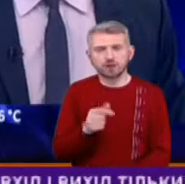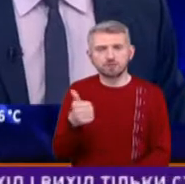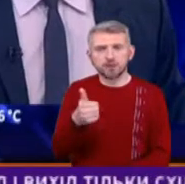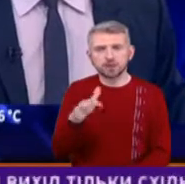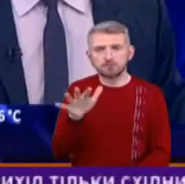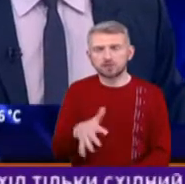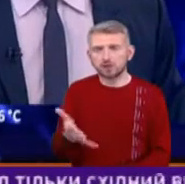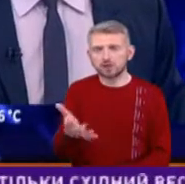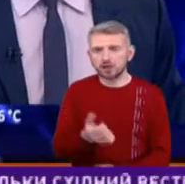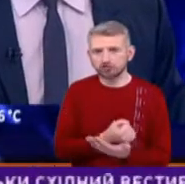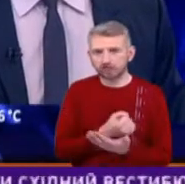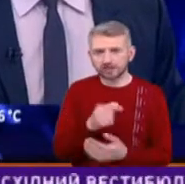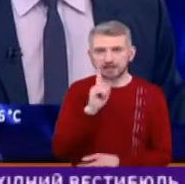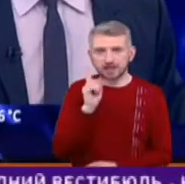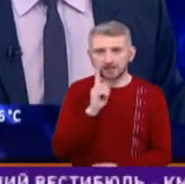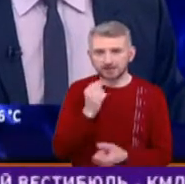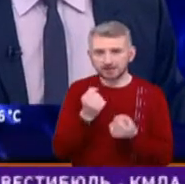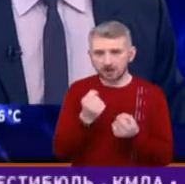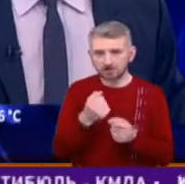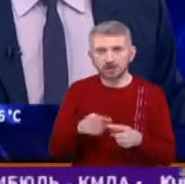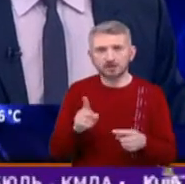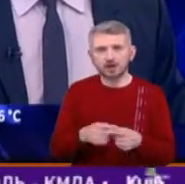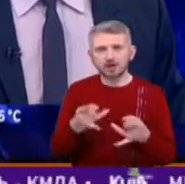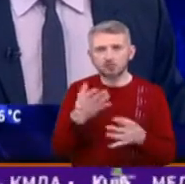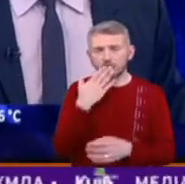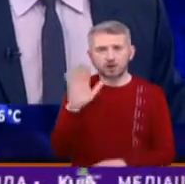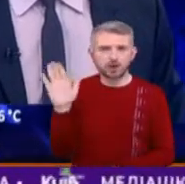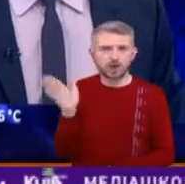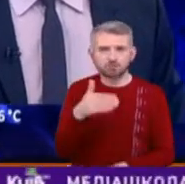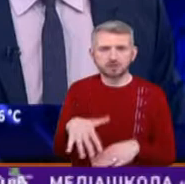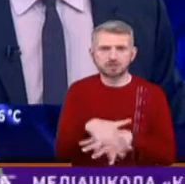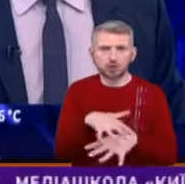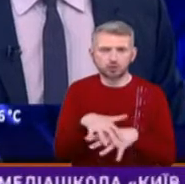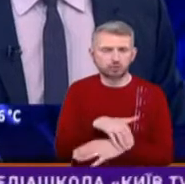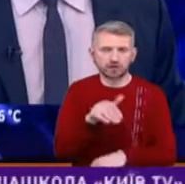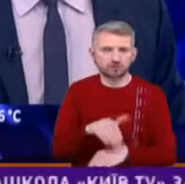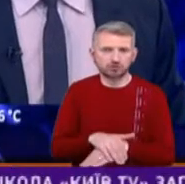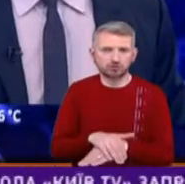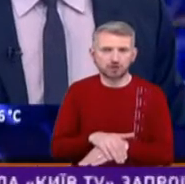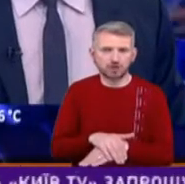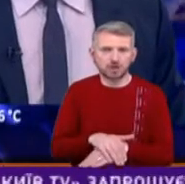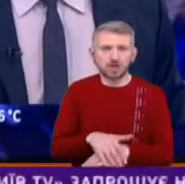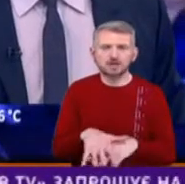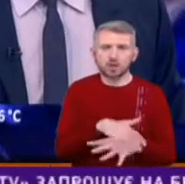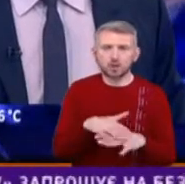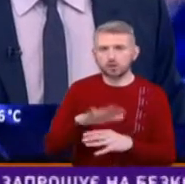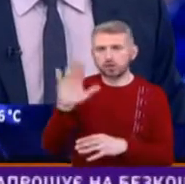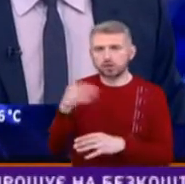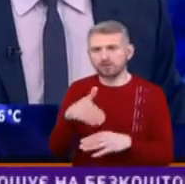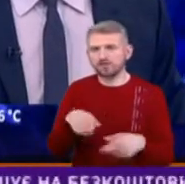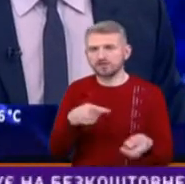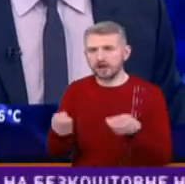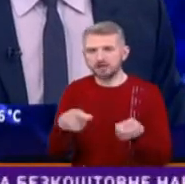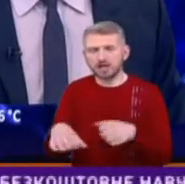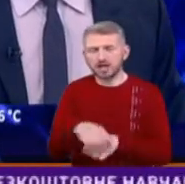держить Зеленський у рейтингах, це просто ляпас народу по великому рахунку владі. Тому що революція